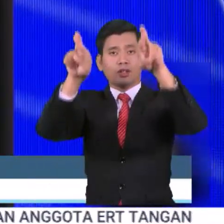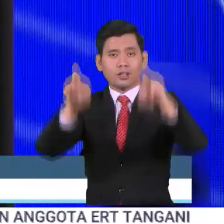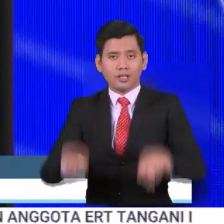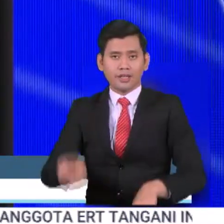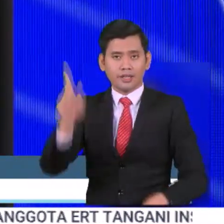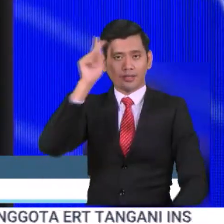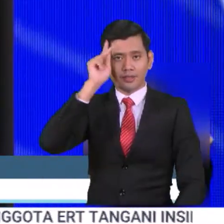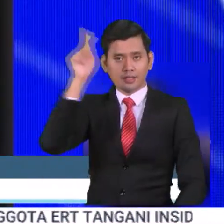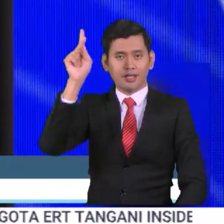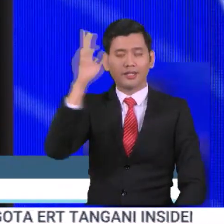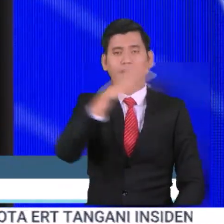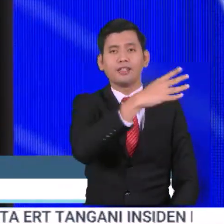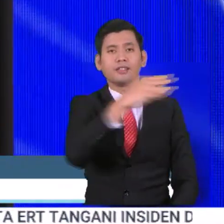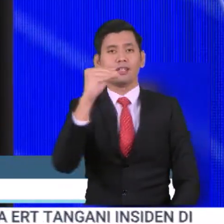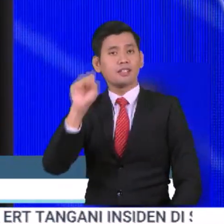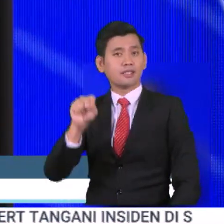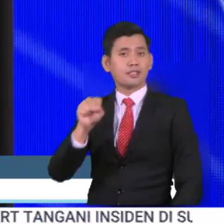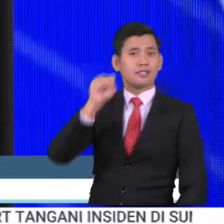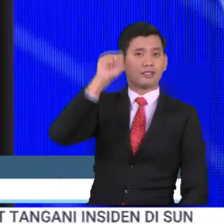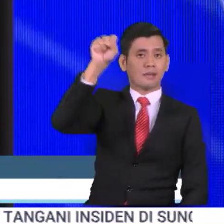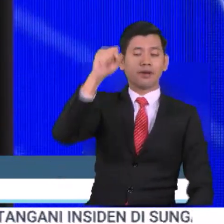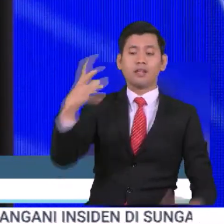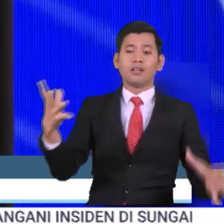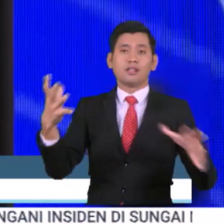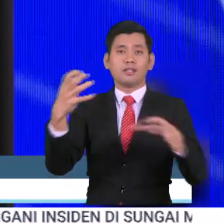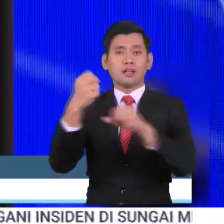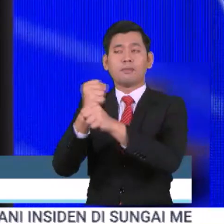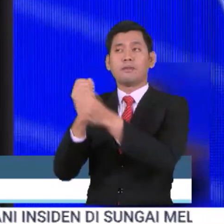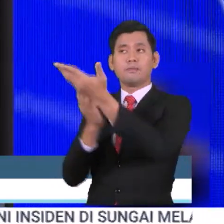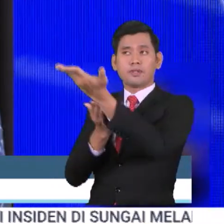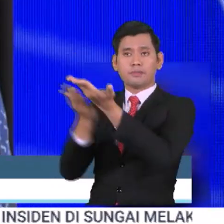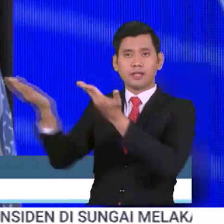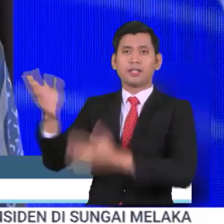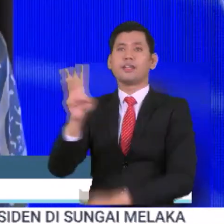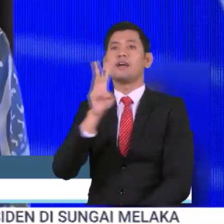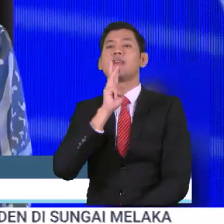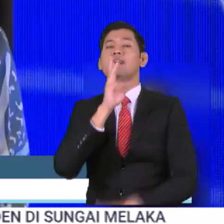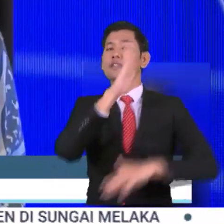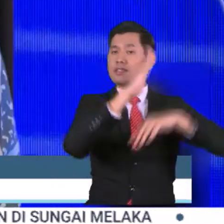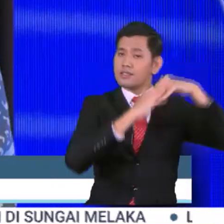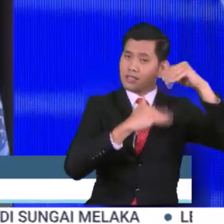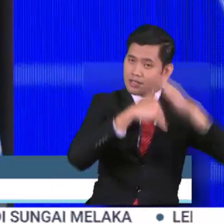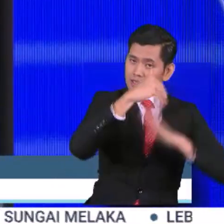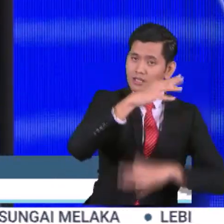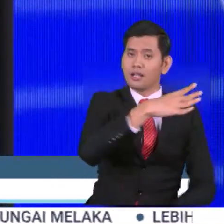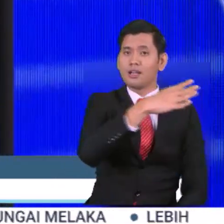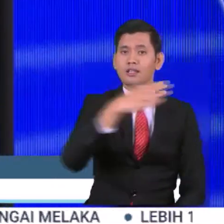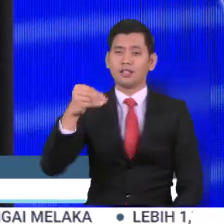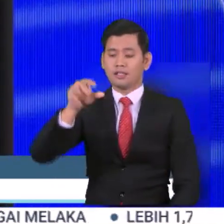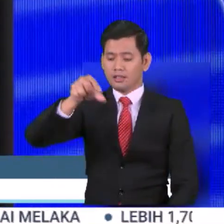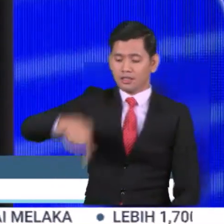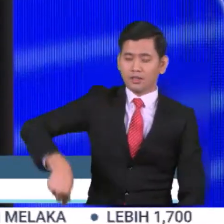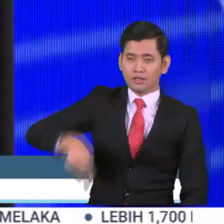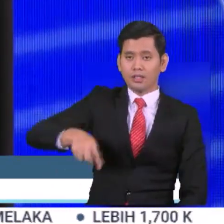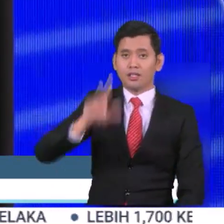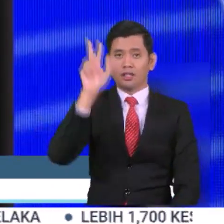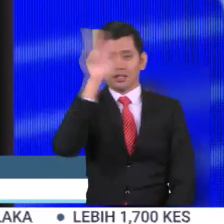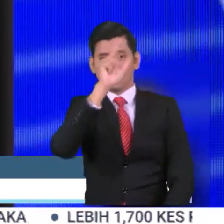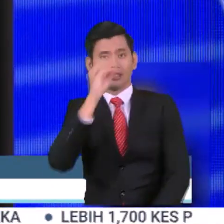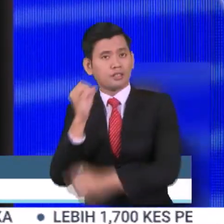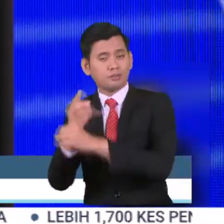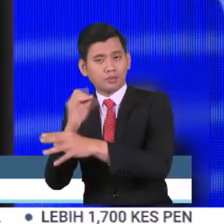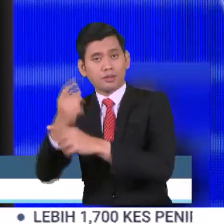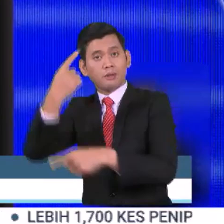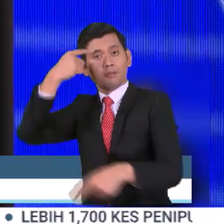mempunyai akses bekalan air yang konsisten dan berkualiti. Kerajaan Perpaduan komited menangani isu ini